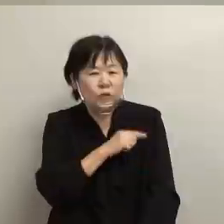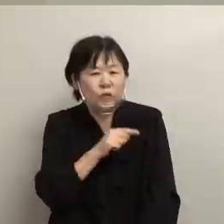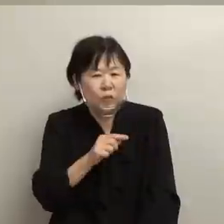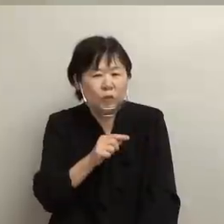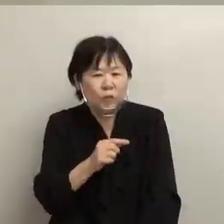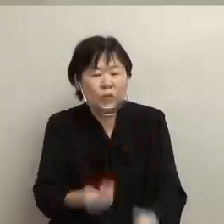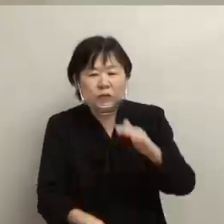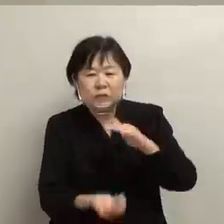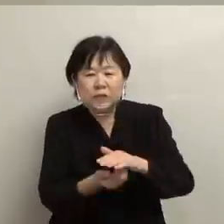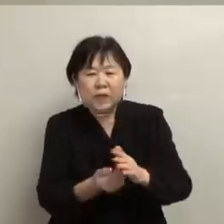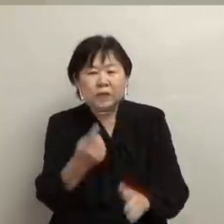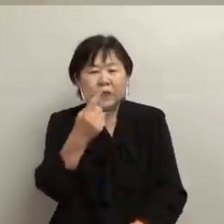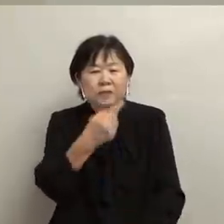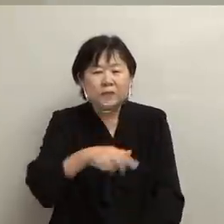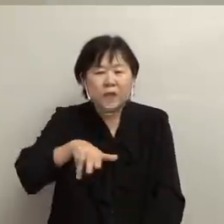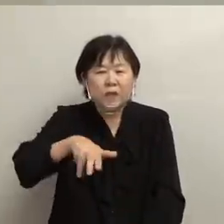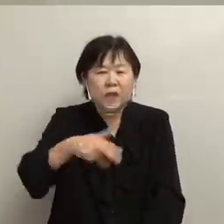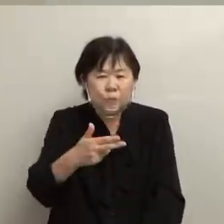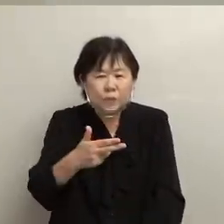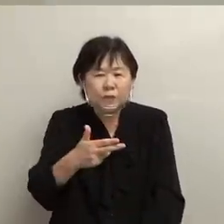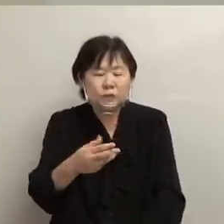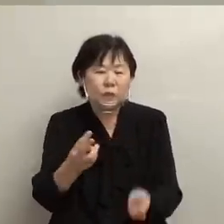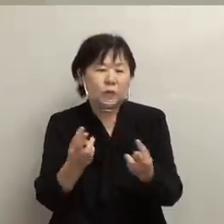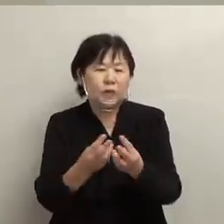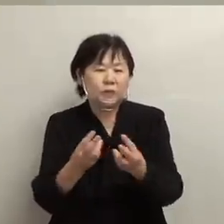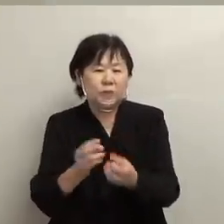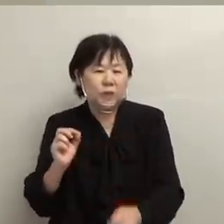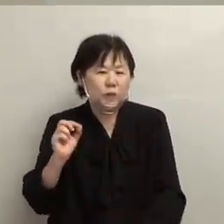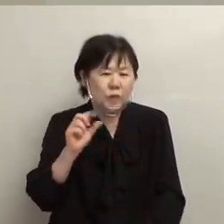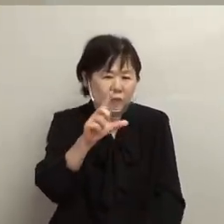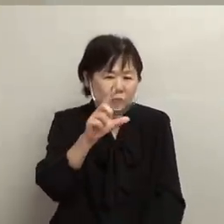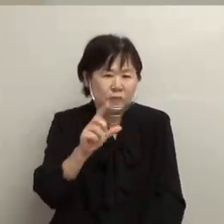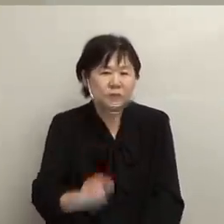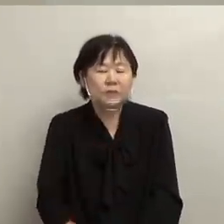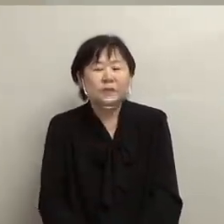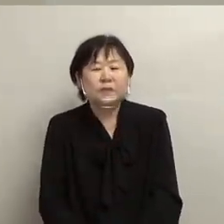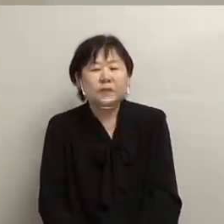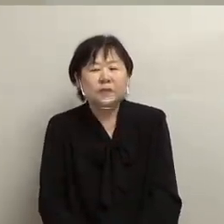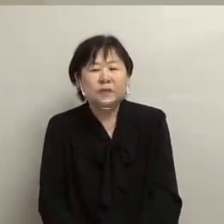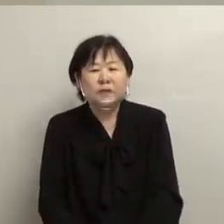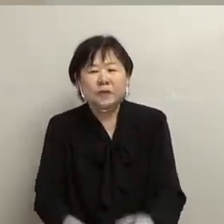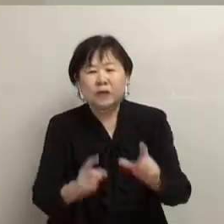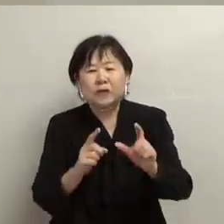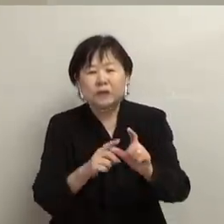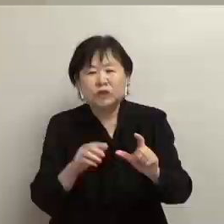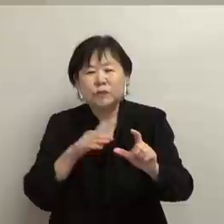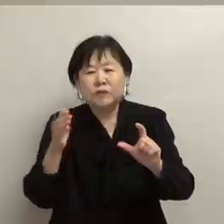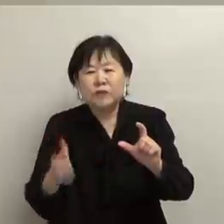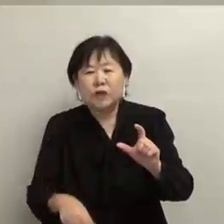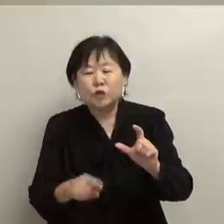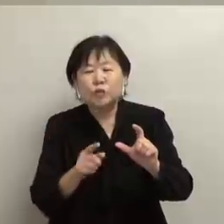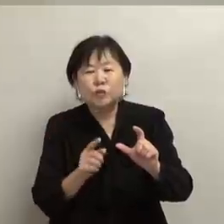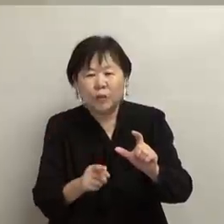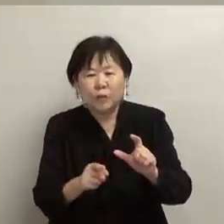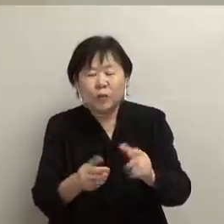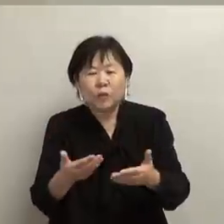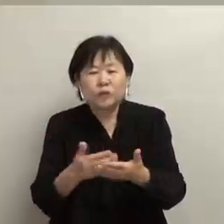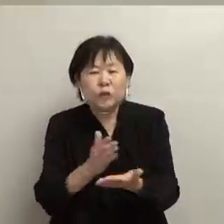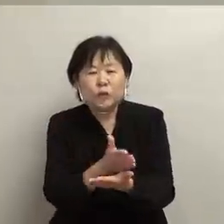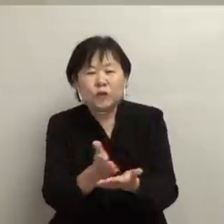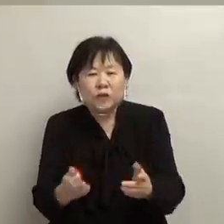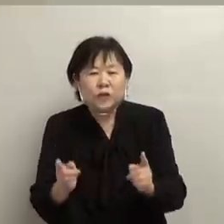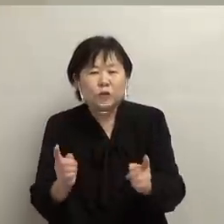1800回までへ増強いたします加えて g メッセ群馬を職域精子の解消として使用